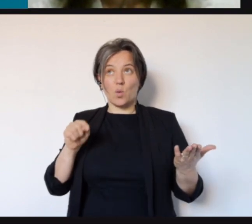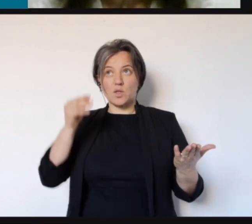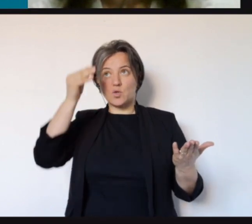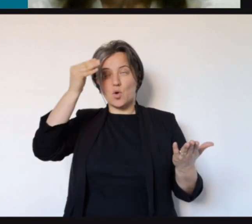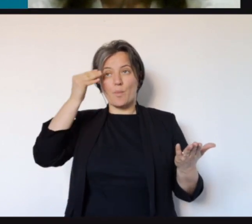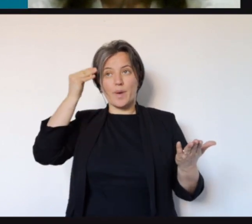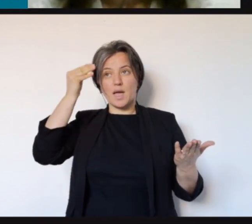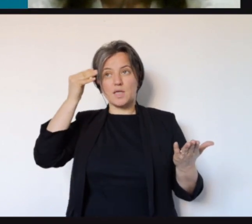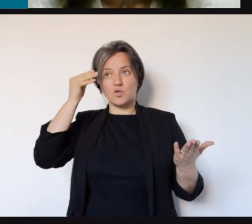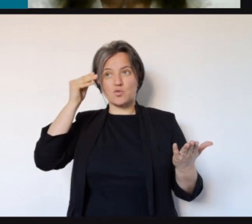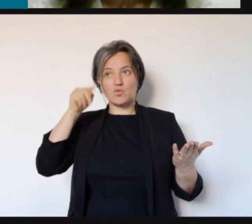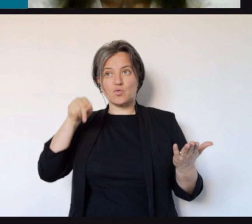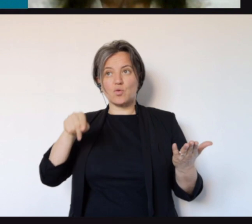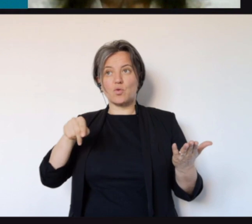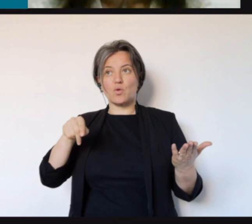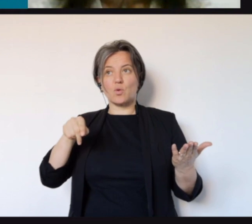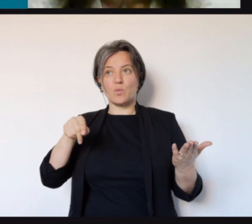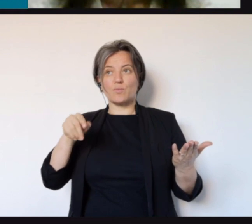questa penso sia